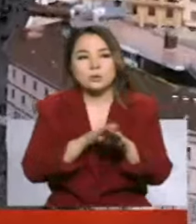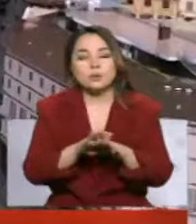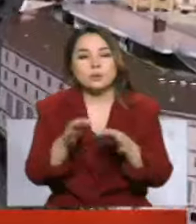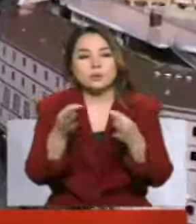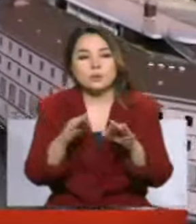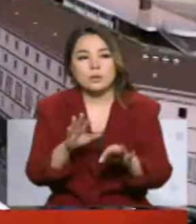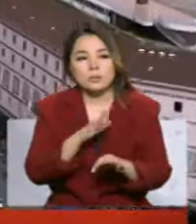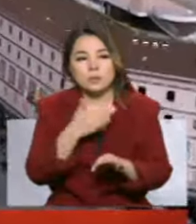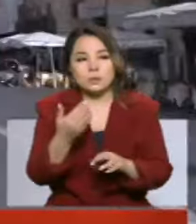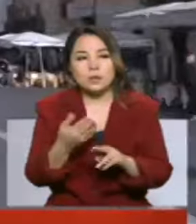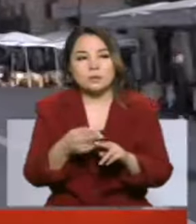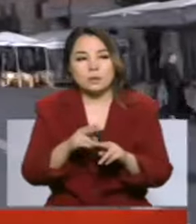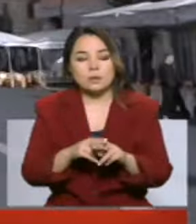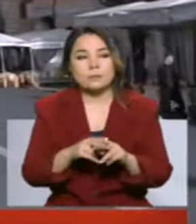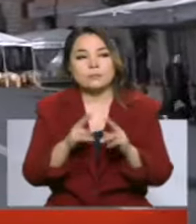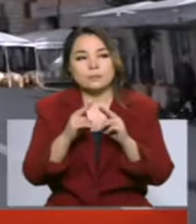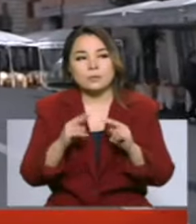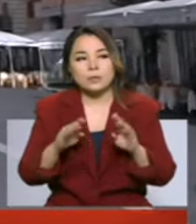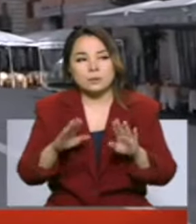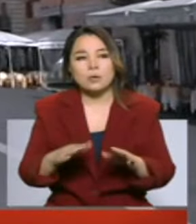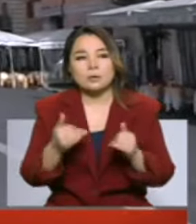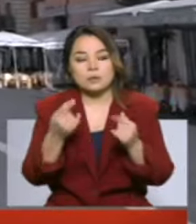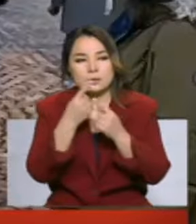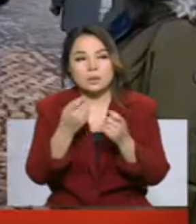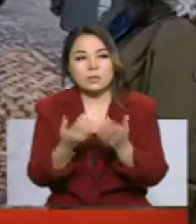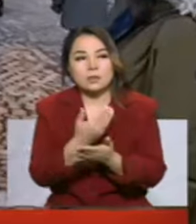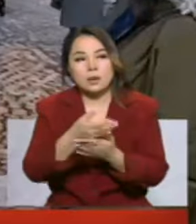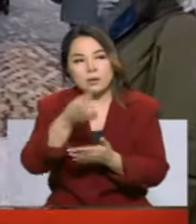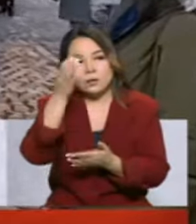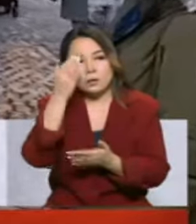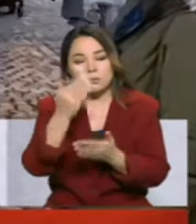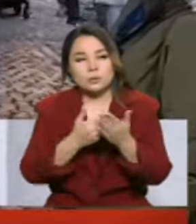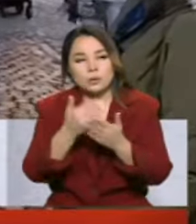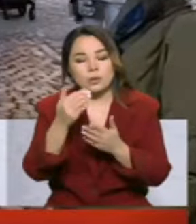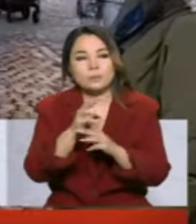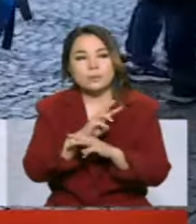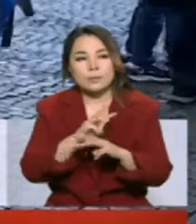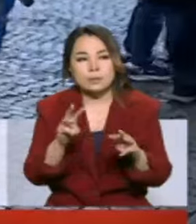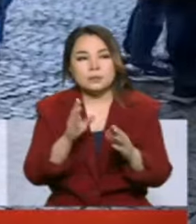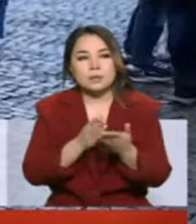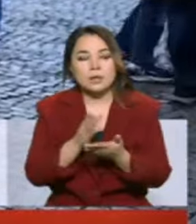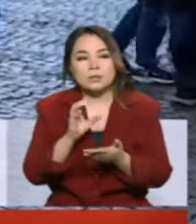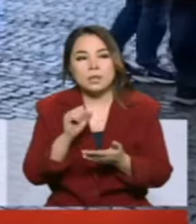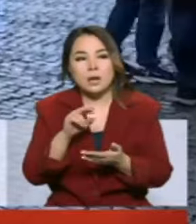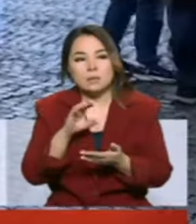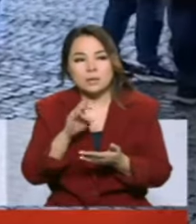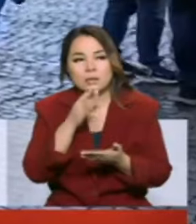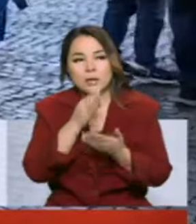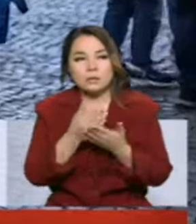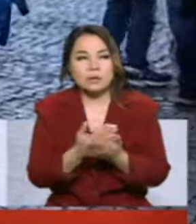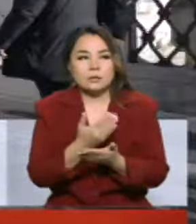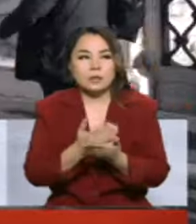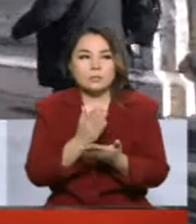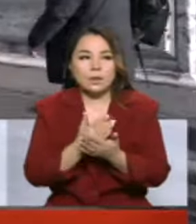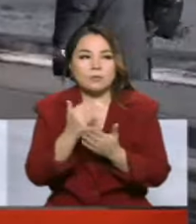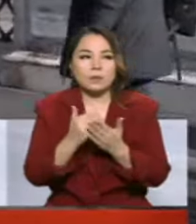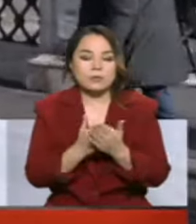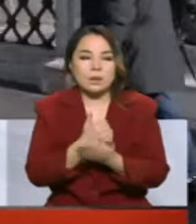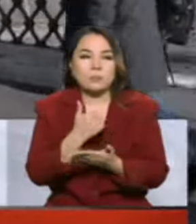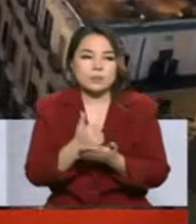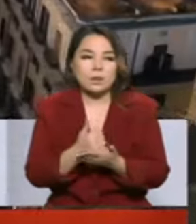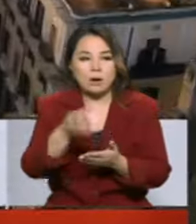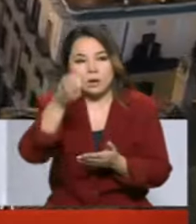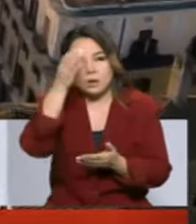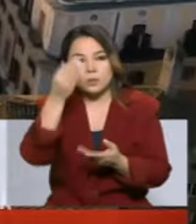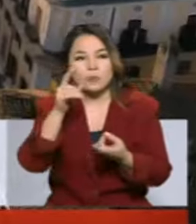берілді. Бұл туралы Ақорда арнайы жобасына сұхбат берген ғылым және жоғары білім министрі Саясат Нұрбек айтты. Ведомство басшысы ғалымдар